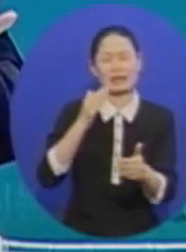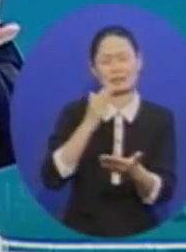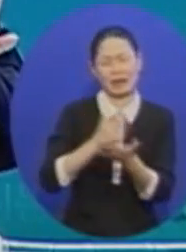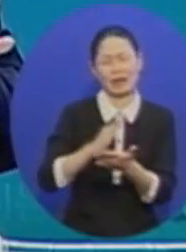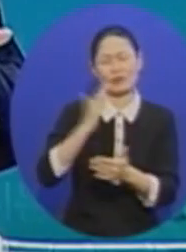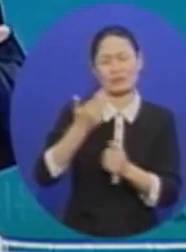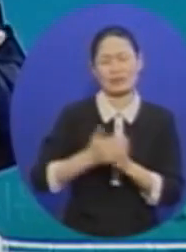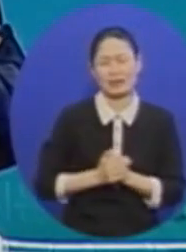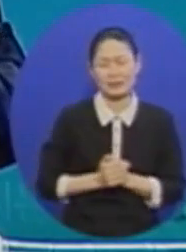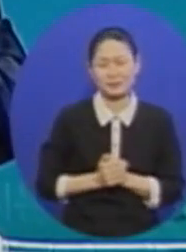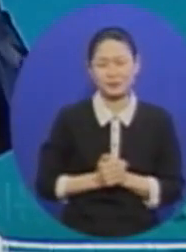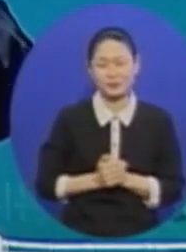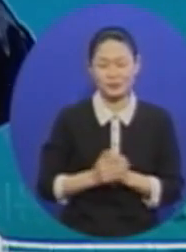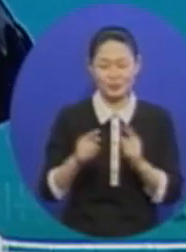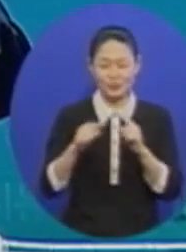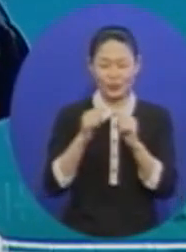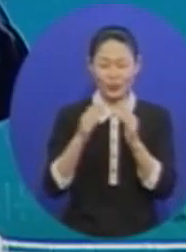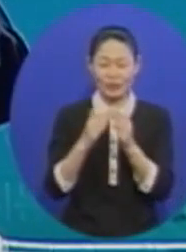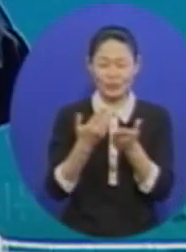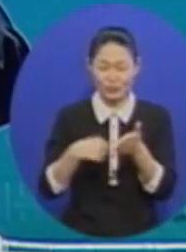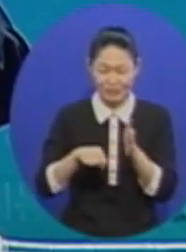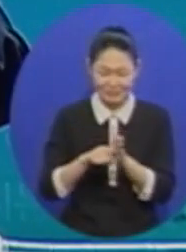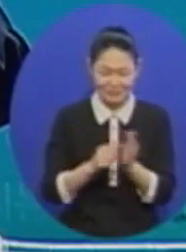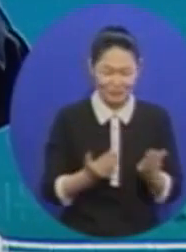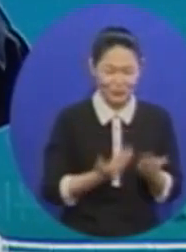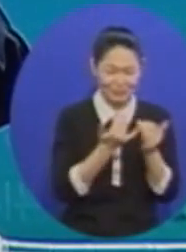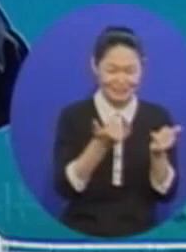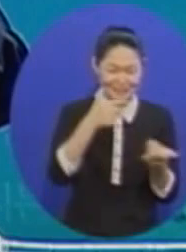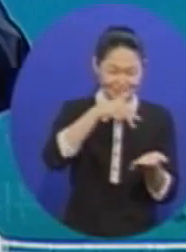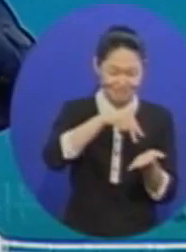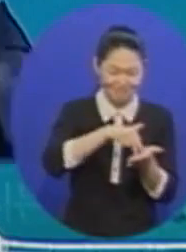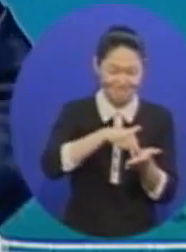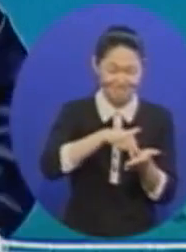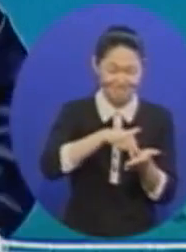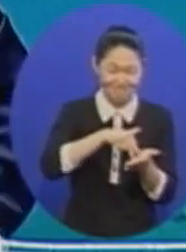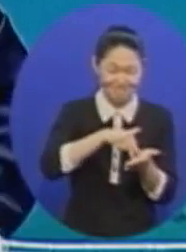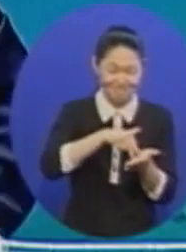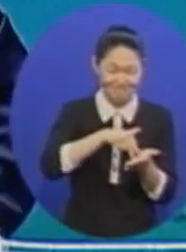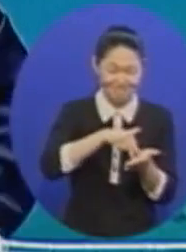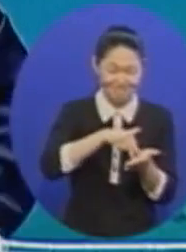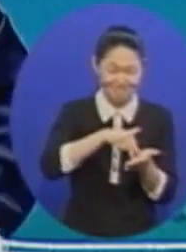교회를 위해서 봉사자로서 주시기를 정말 부탁을 드려요